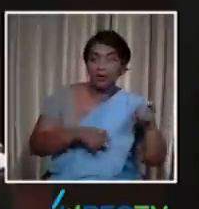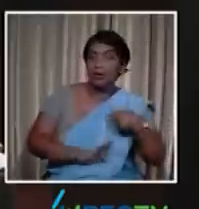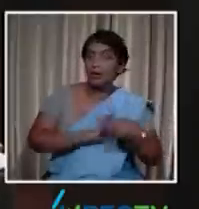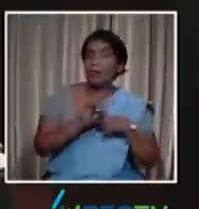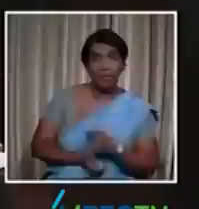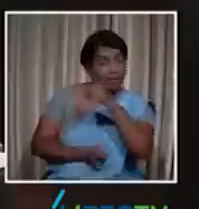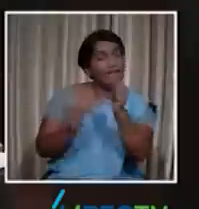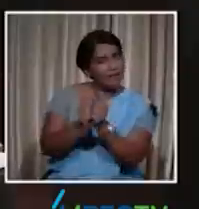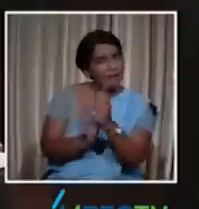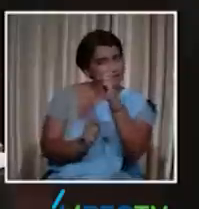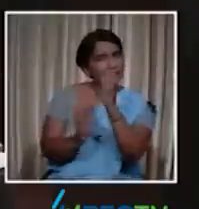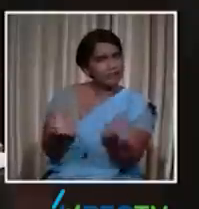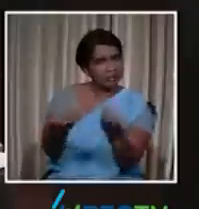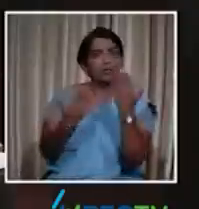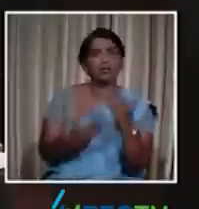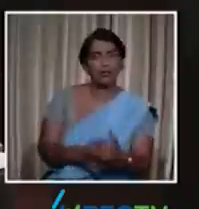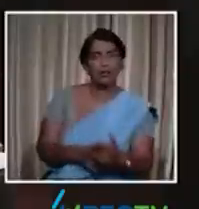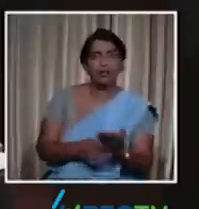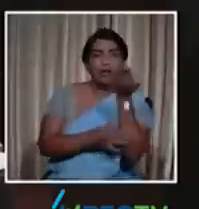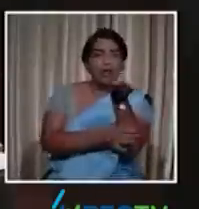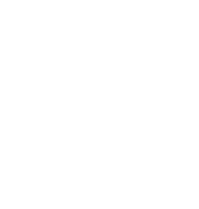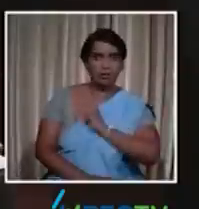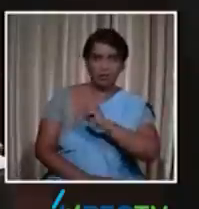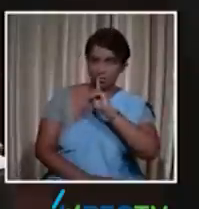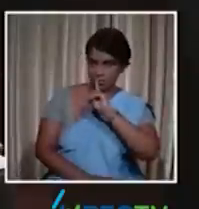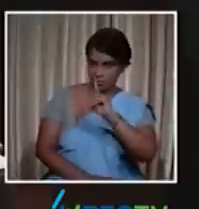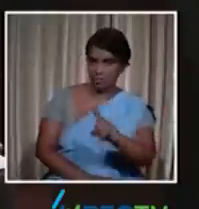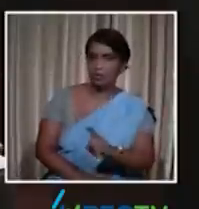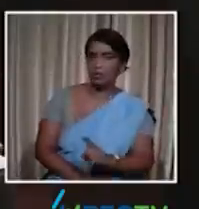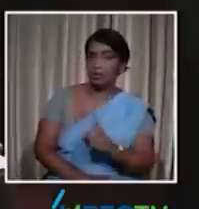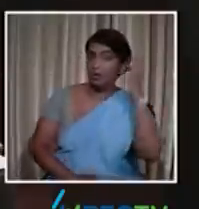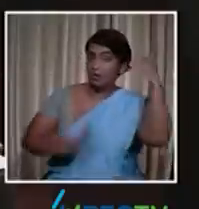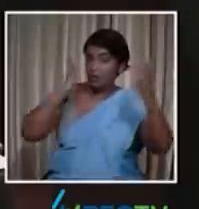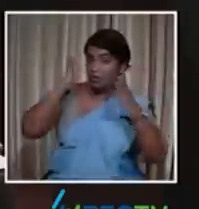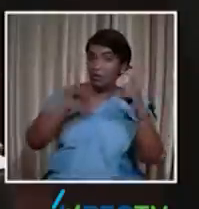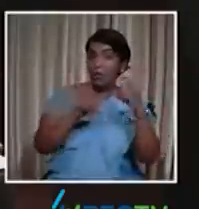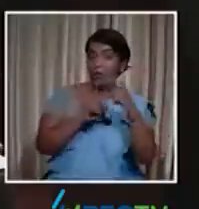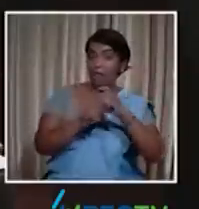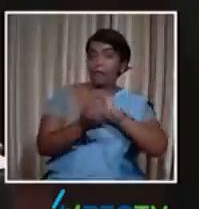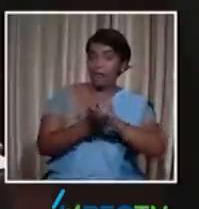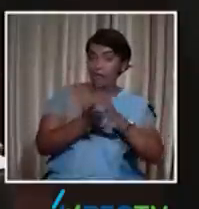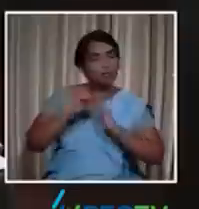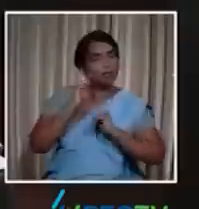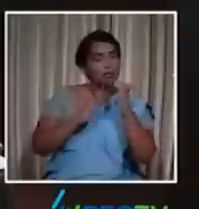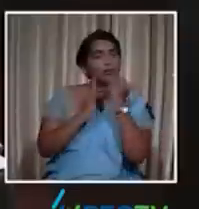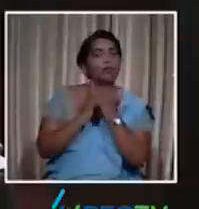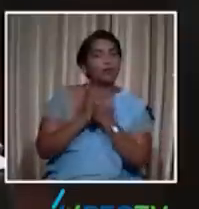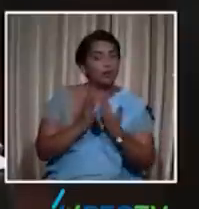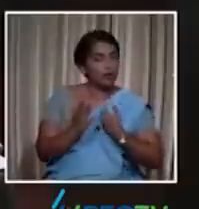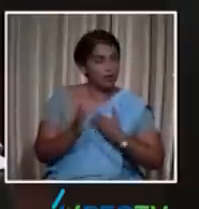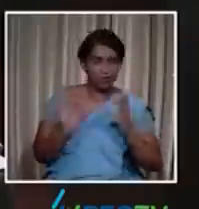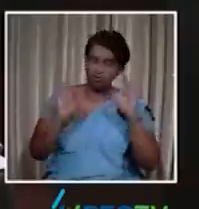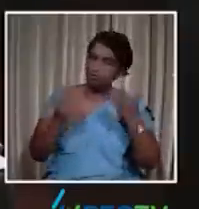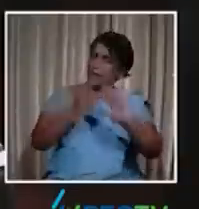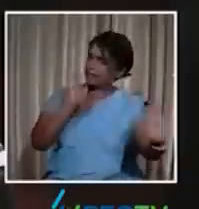ප්‍රශ්න විසඳෙන්නේ නැද්ද? එතකොට මේ එක එකා පස්සේ හිඟා කන්න යන්න ඕනේ නැහැ. ඉන්ටර්නැෂනල් ඩෝනර් කන්ෆරන්ස් එකක් කැලවන්න අපේ රටේ. අපි